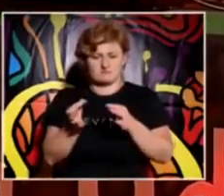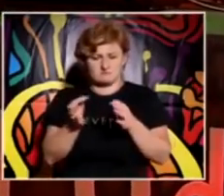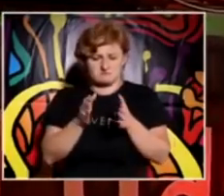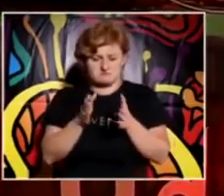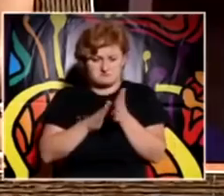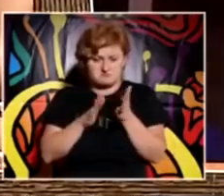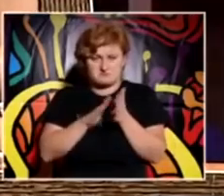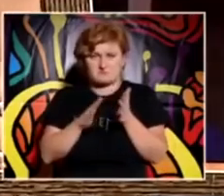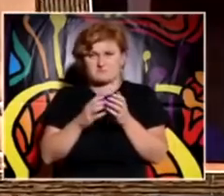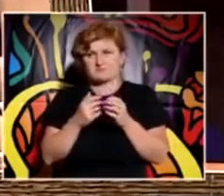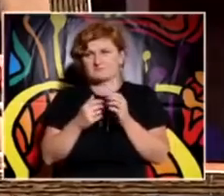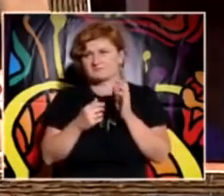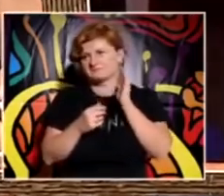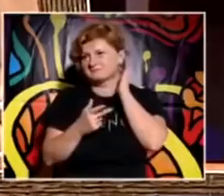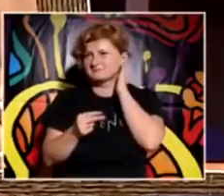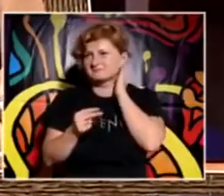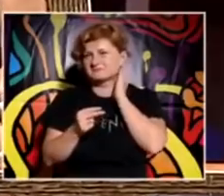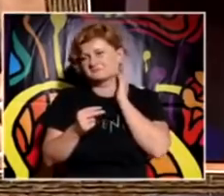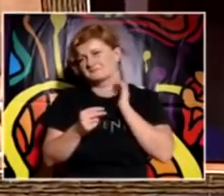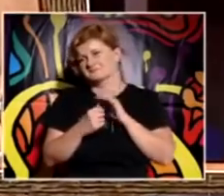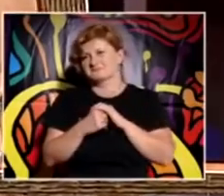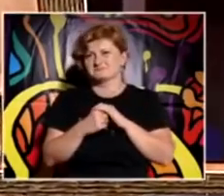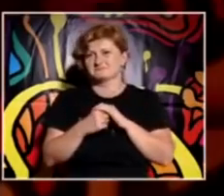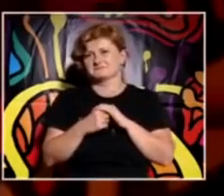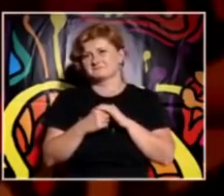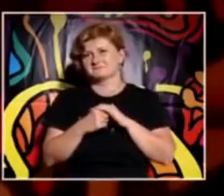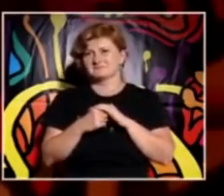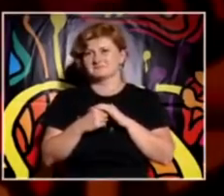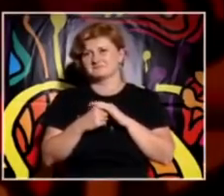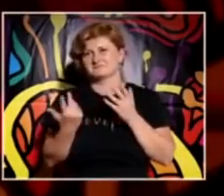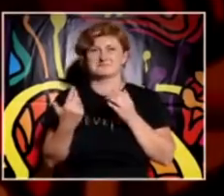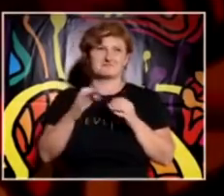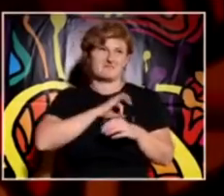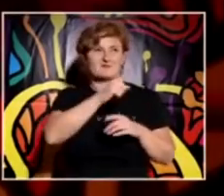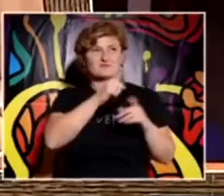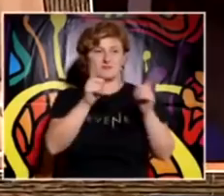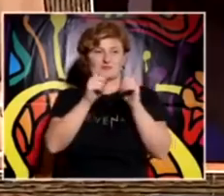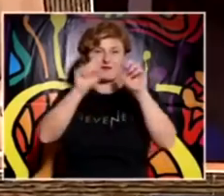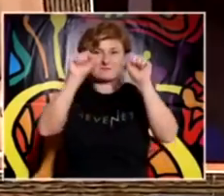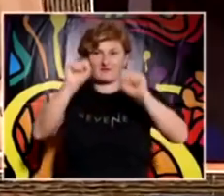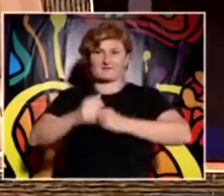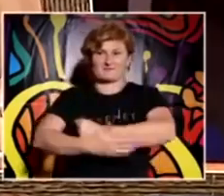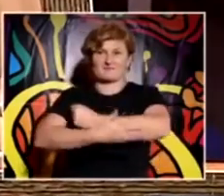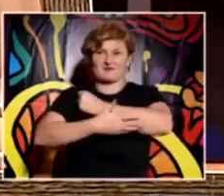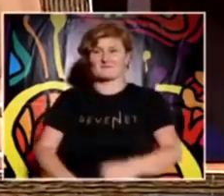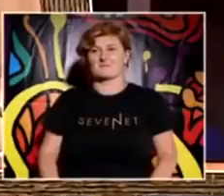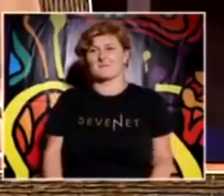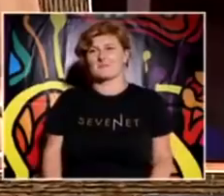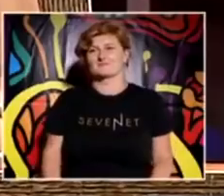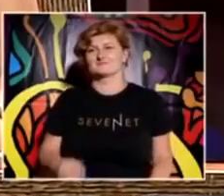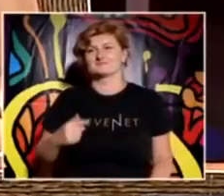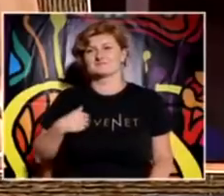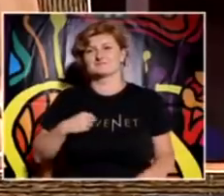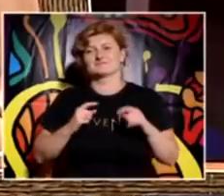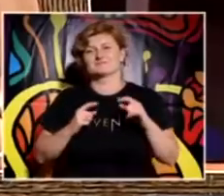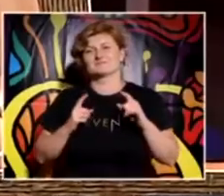Nie. Żeście się idealnie dobrali na spotkaniu, które wspiera bank. No nie, super. No ja czasem próbuję jednak jakoś tak